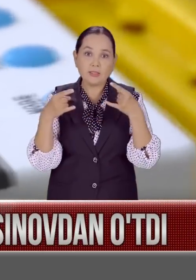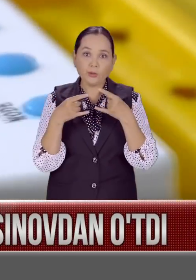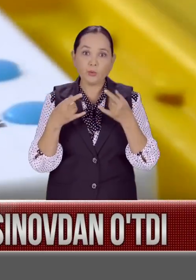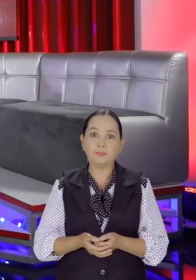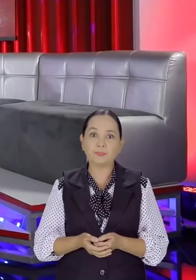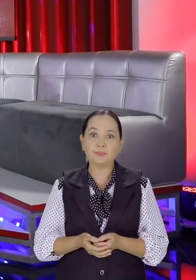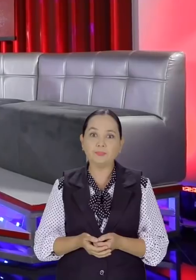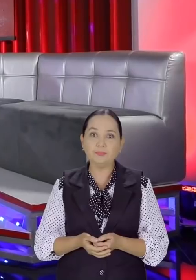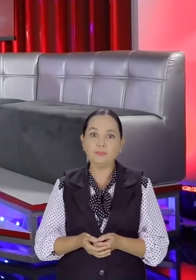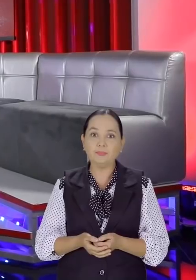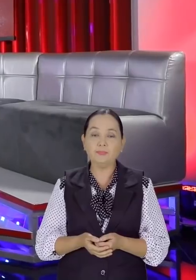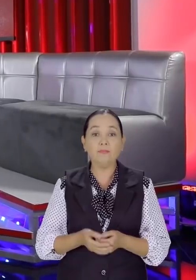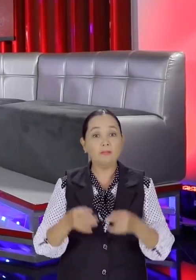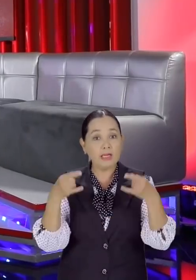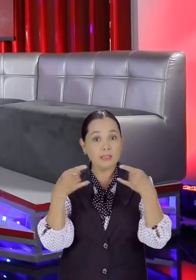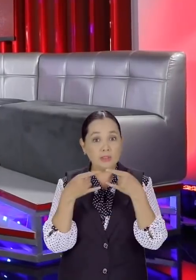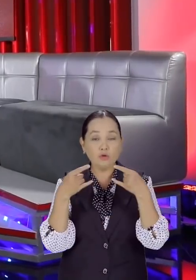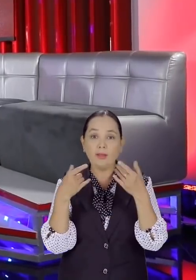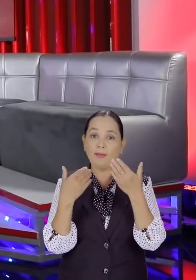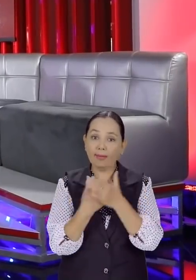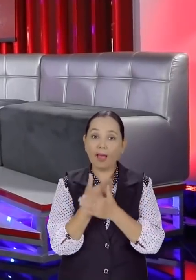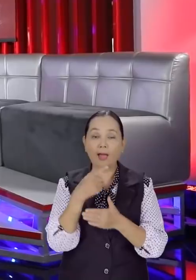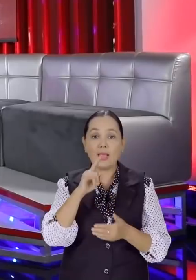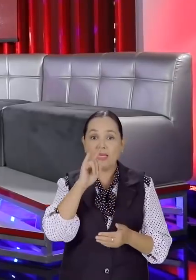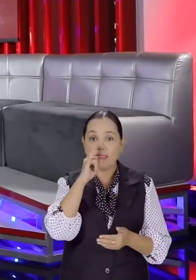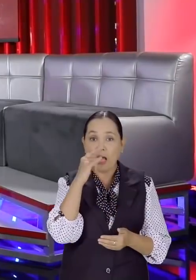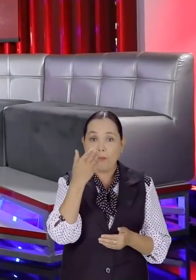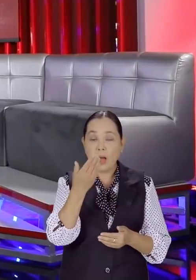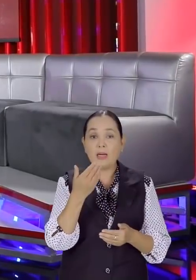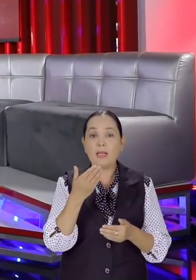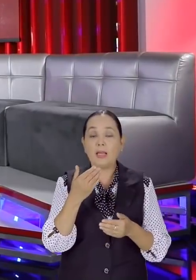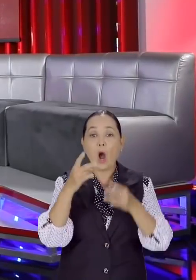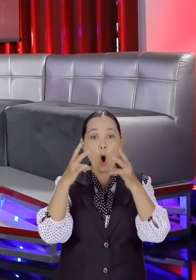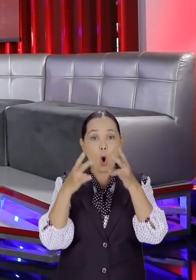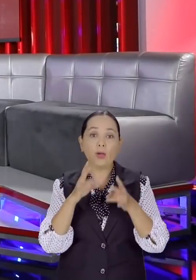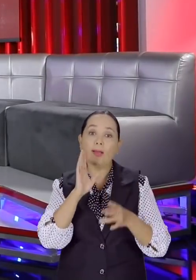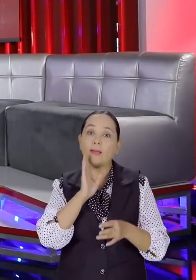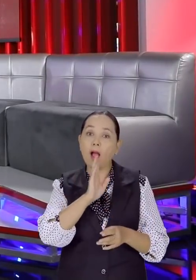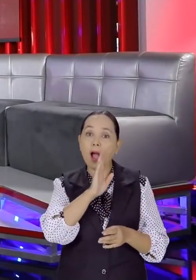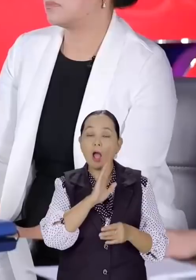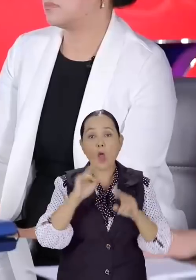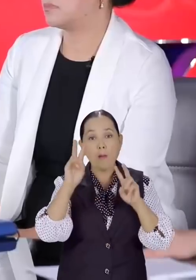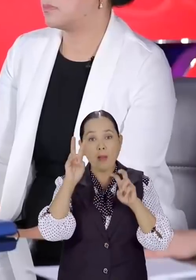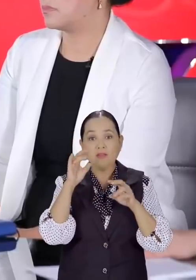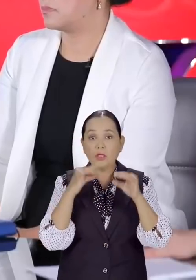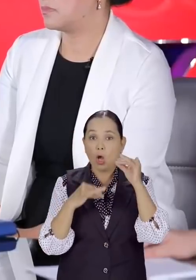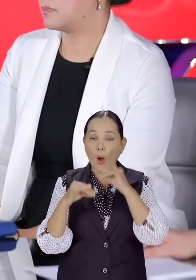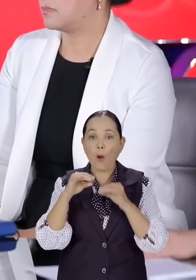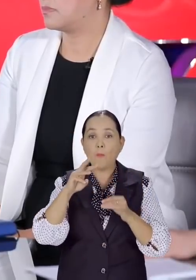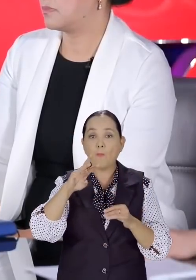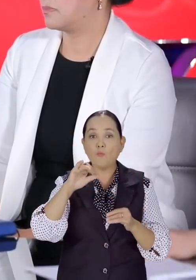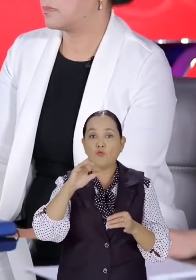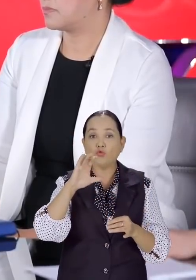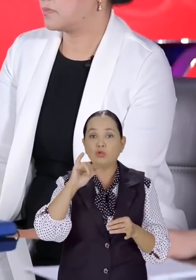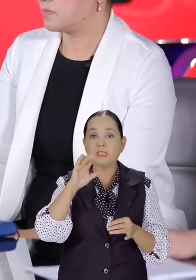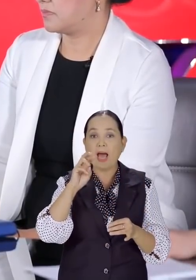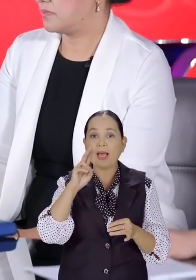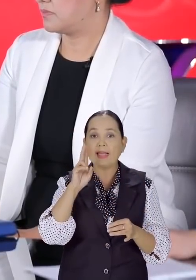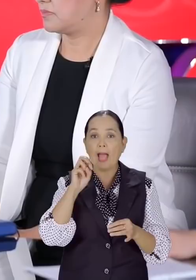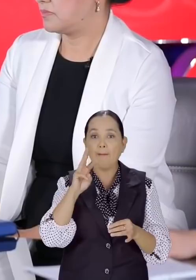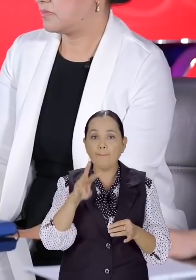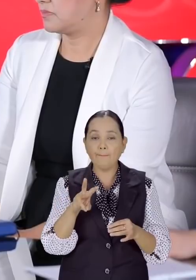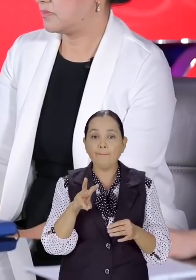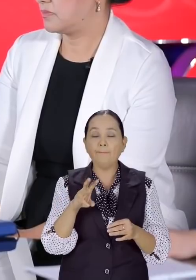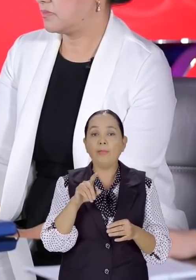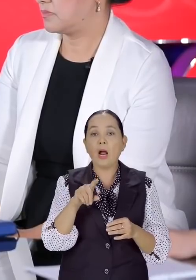Markaziy studiya. Studiyamizda yana o'sha Samarqanddagi xo'rlangan ayol mavzusini muhokama qilamiz mustahkam. Studiyamiz